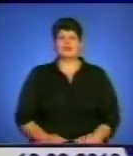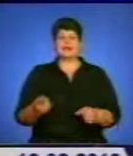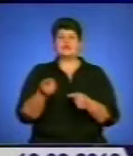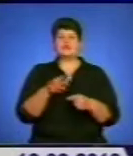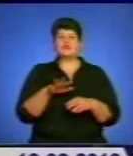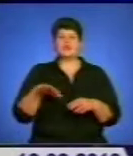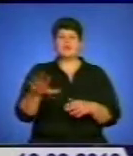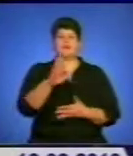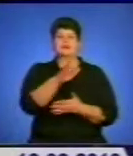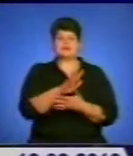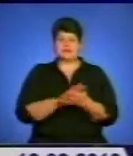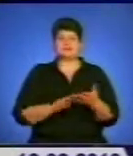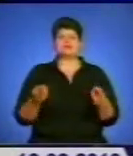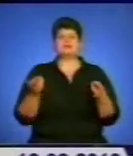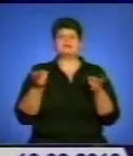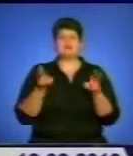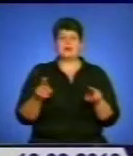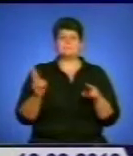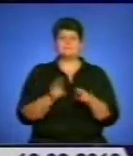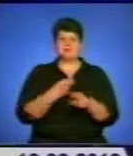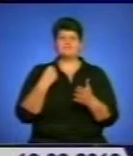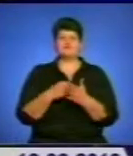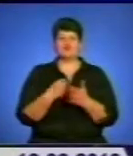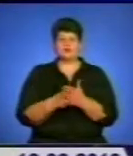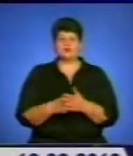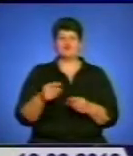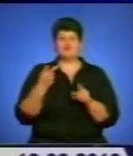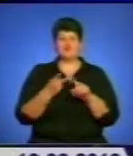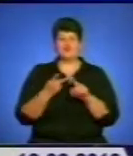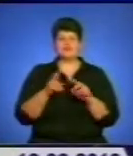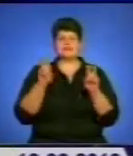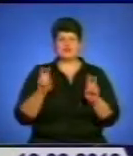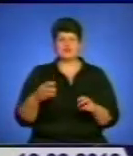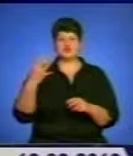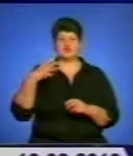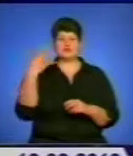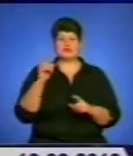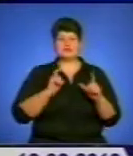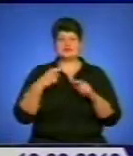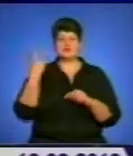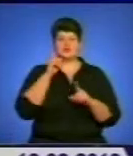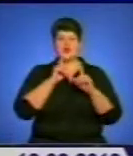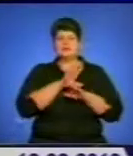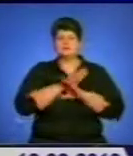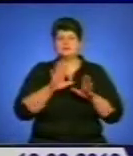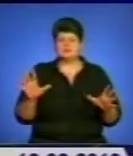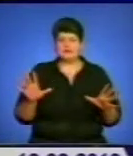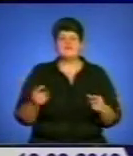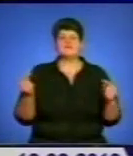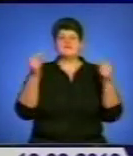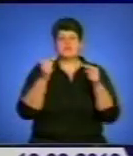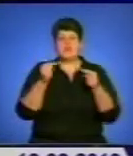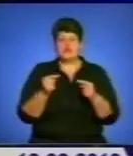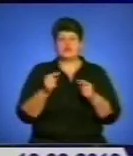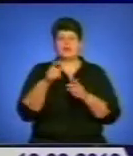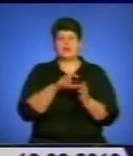Тернопільщина і надалі залишається без бюджету, оскільки друге засідання 45-ї сесії обласної ради не відбулося. Відповідно, депутати